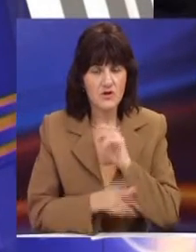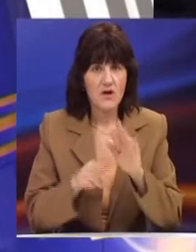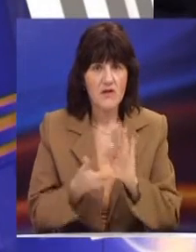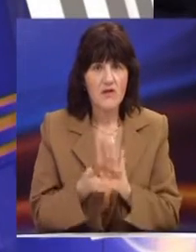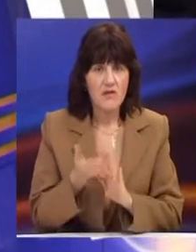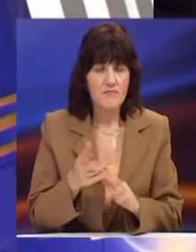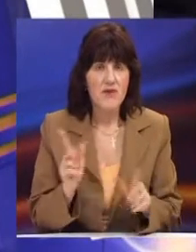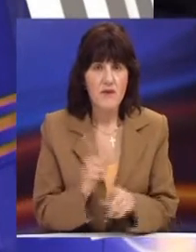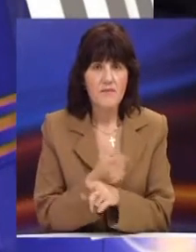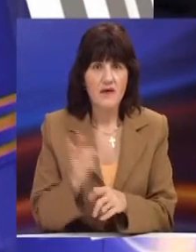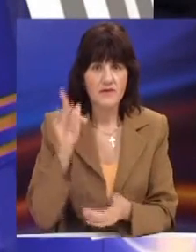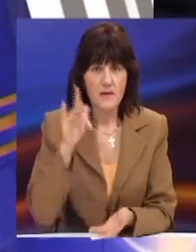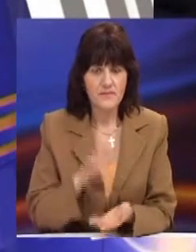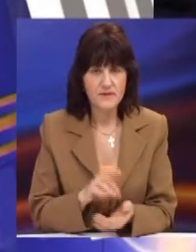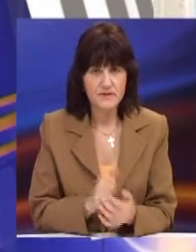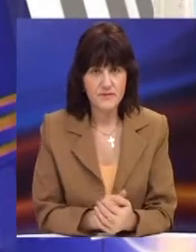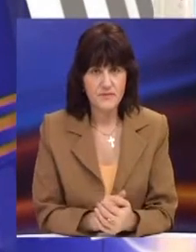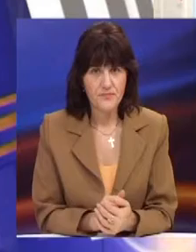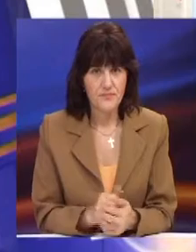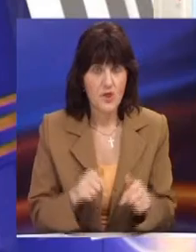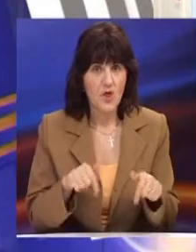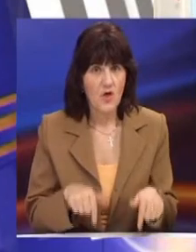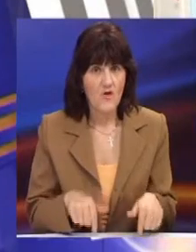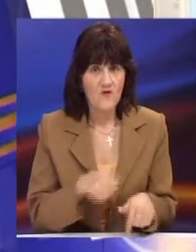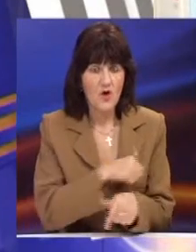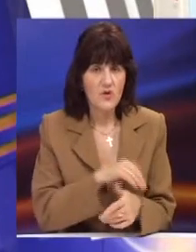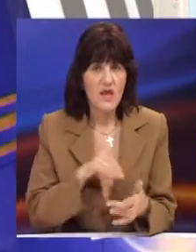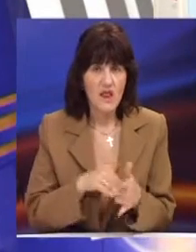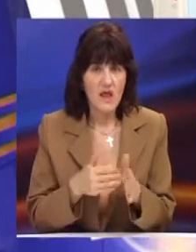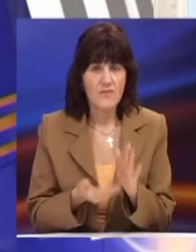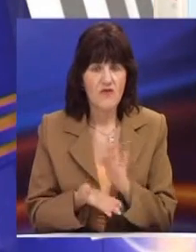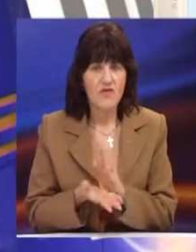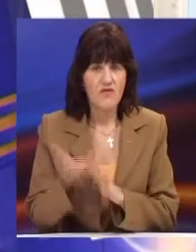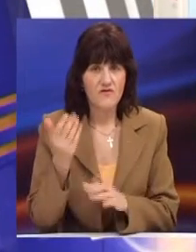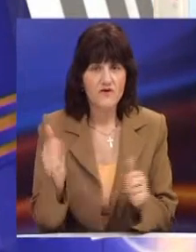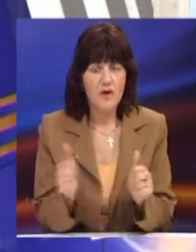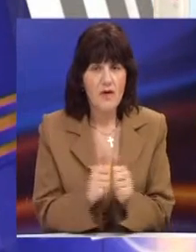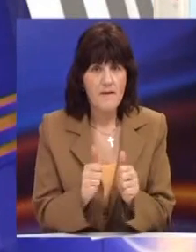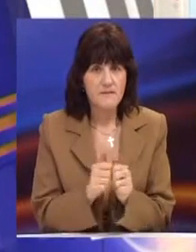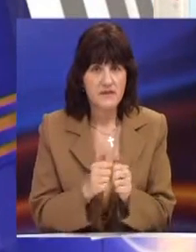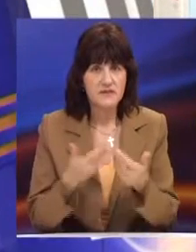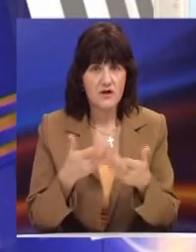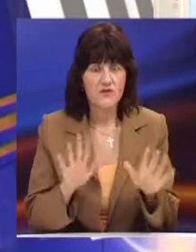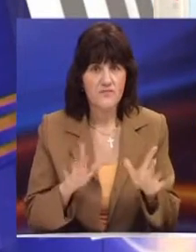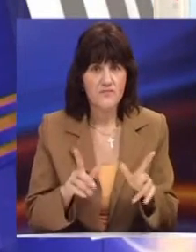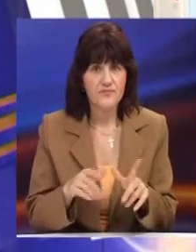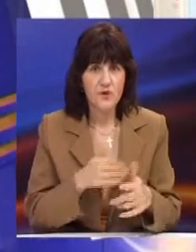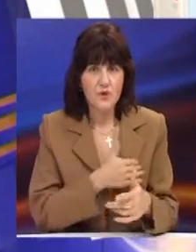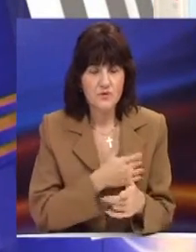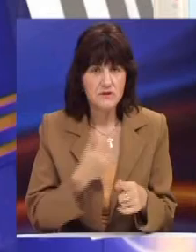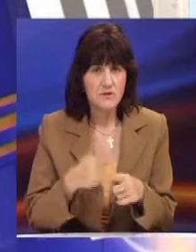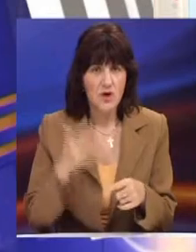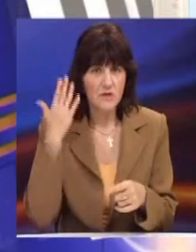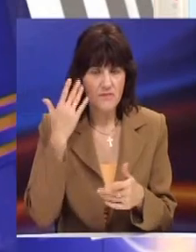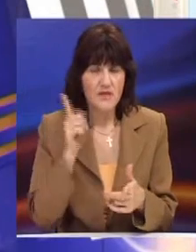profilima bilo i nepopunjenih mesta. Da se ove godine malo više da prostora ovim trogodišnjim obrazovnim profilima, zato